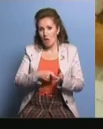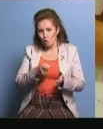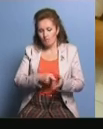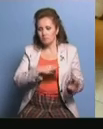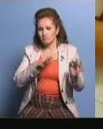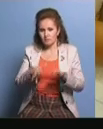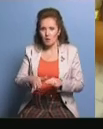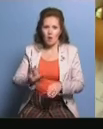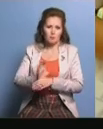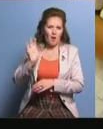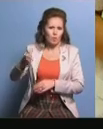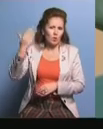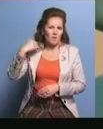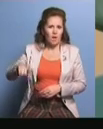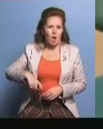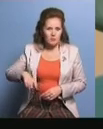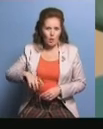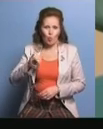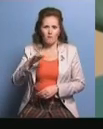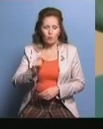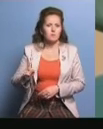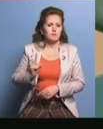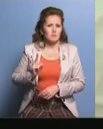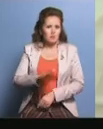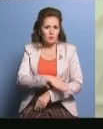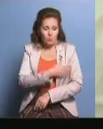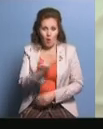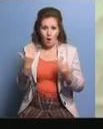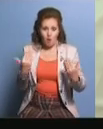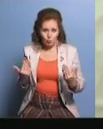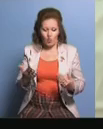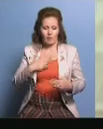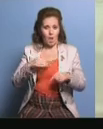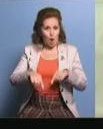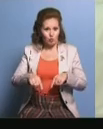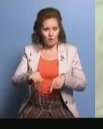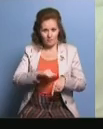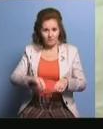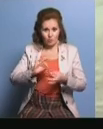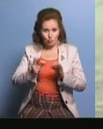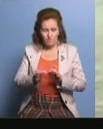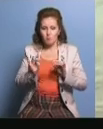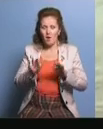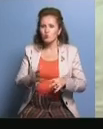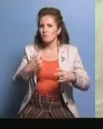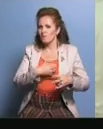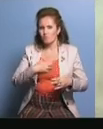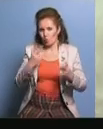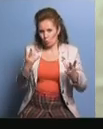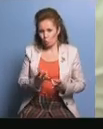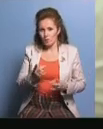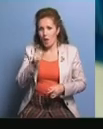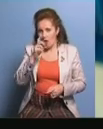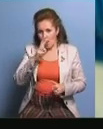Казань и в Уфу. Это было дорого и долго. Теперь же наши генетики здесь, на месте, проводят столь нужные экспертизы для следствия. В течение